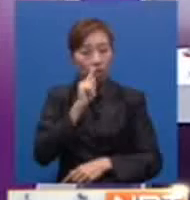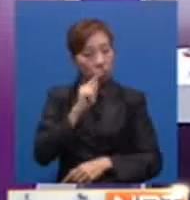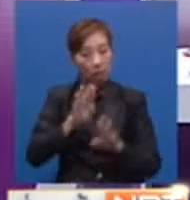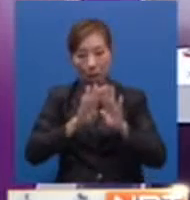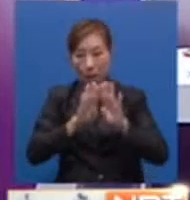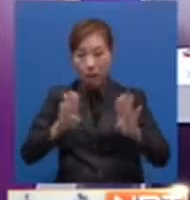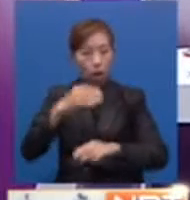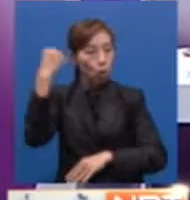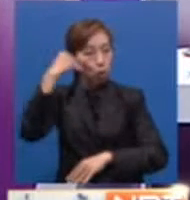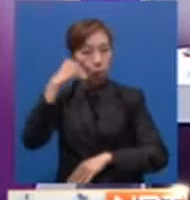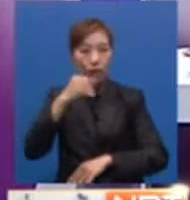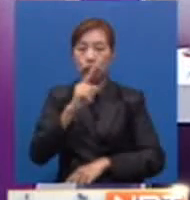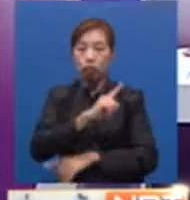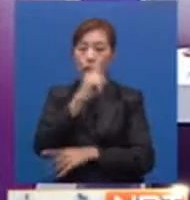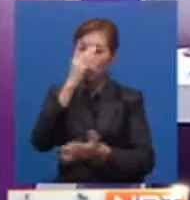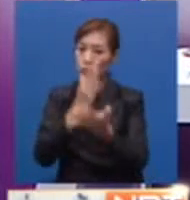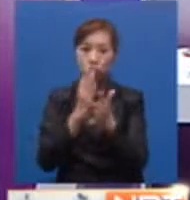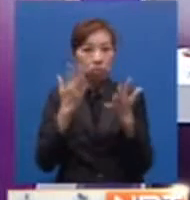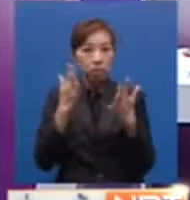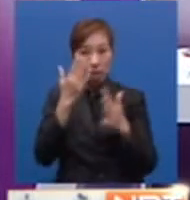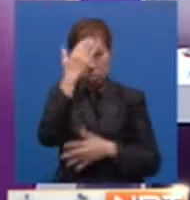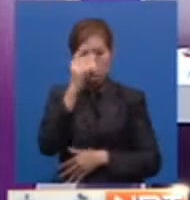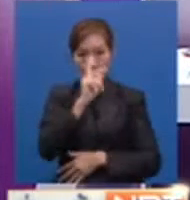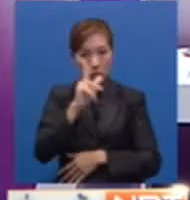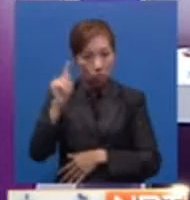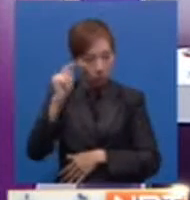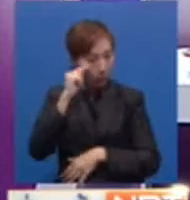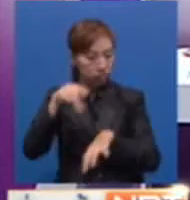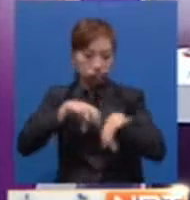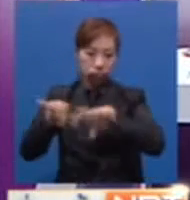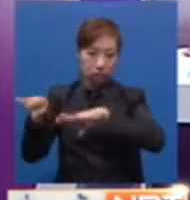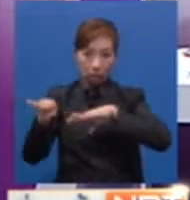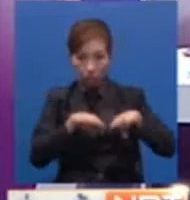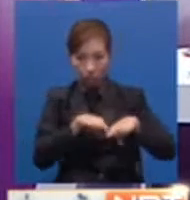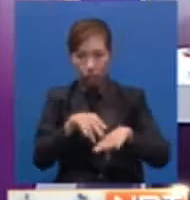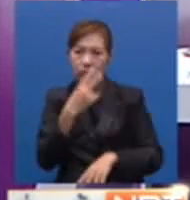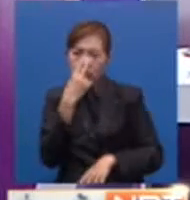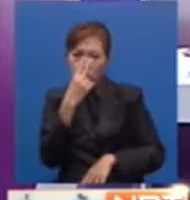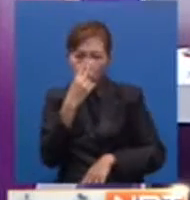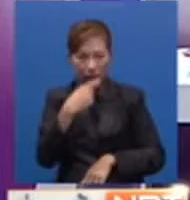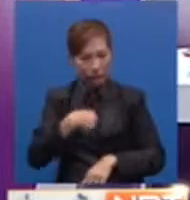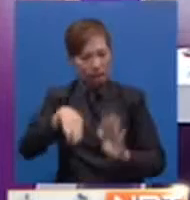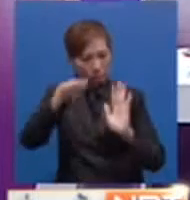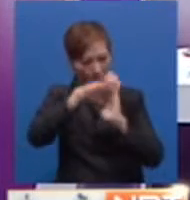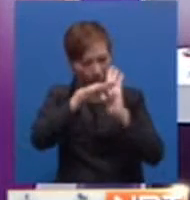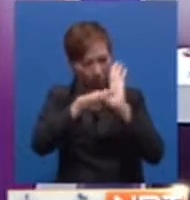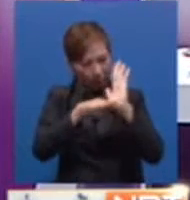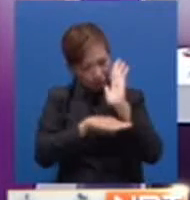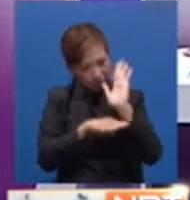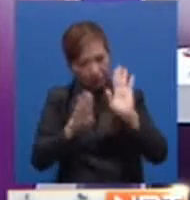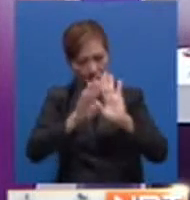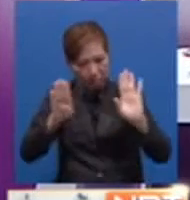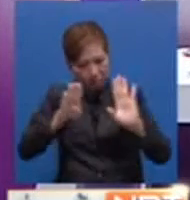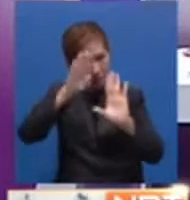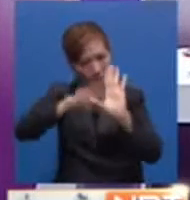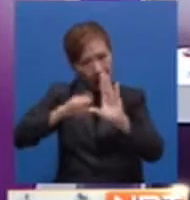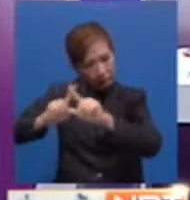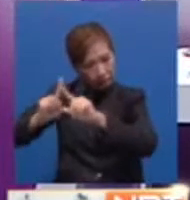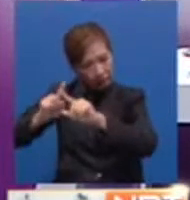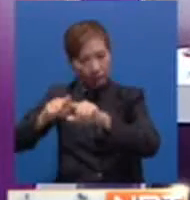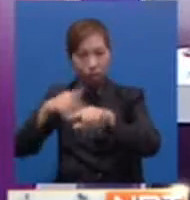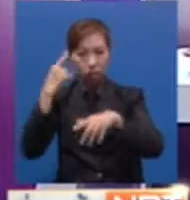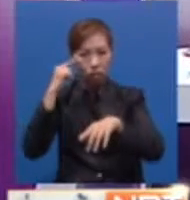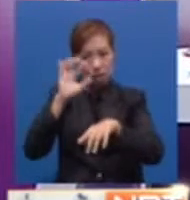ทุกสิ่งทุกอย่างกกตมีการเตรียมความพร้อมไว้ดำเนินการแล้วนะคะเราจะไปดูขั้นตอนของการเปิดรับเข้าการสรรหาเป็น